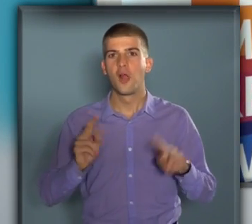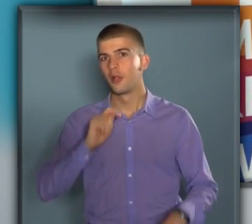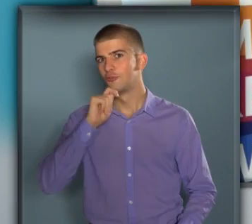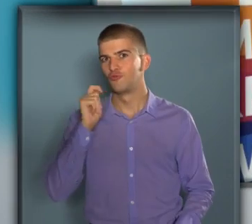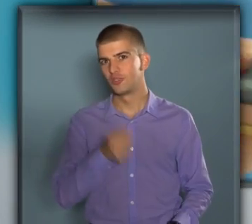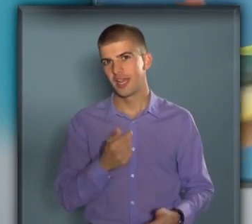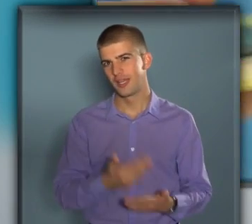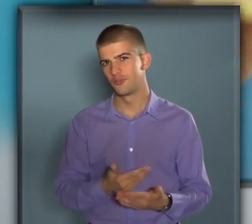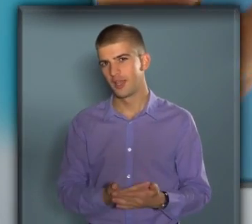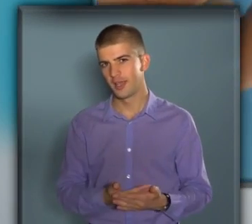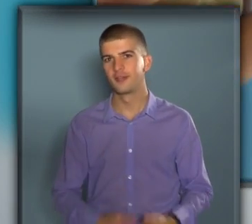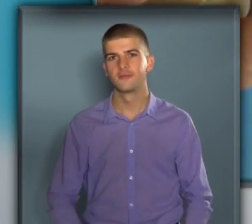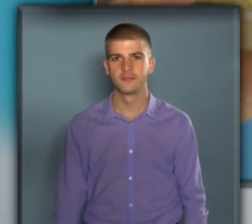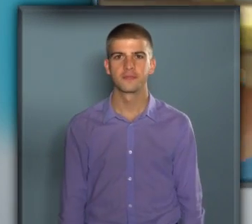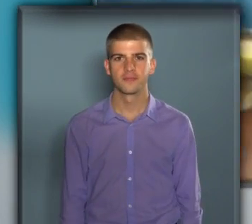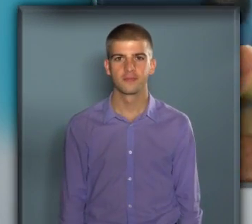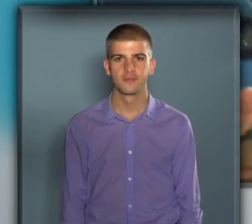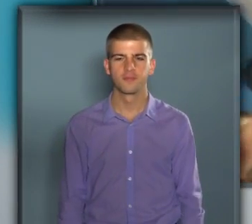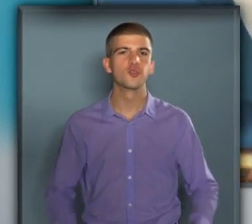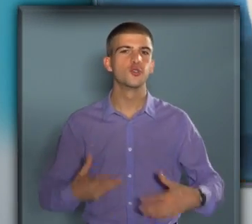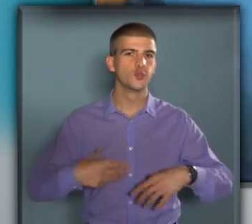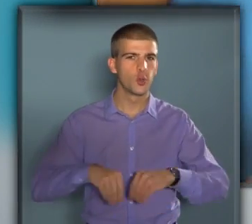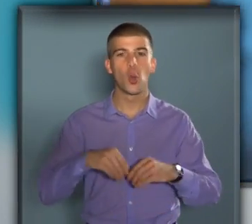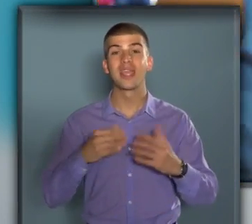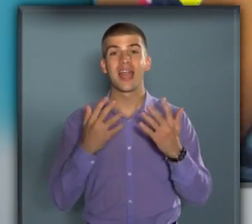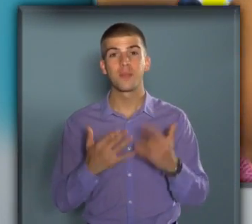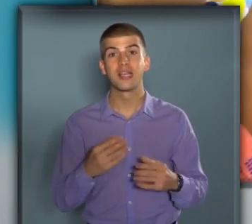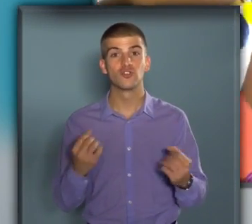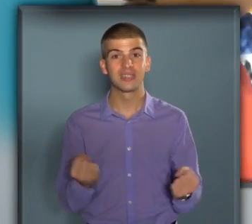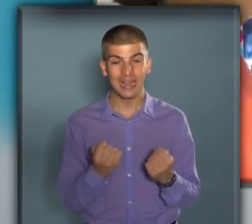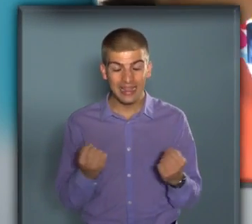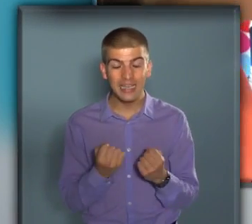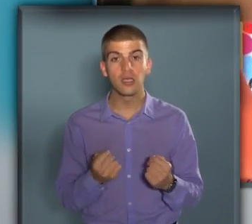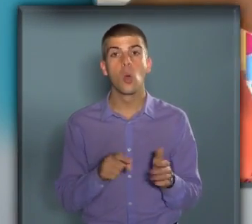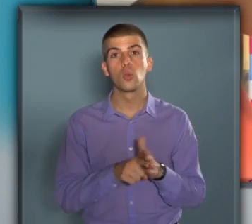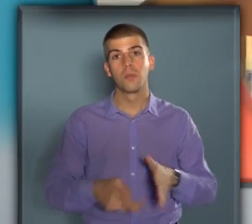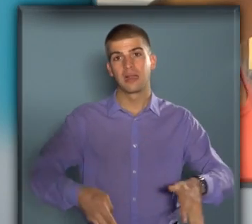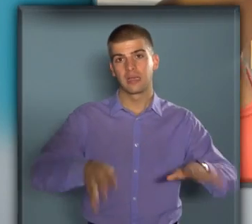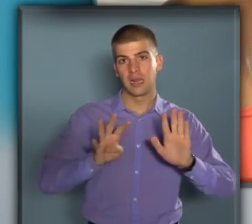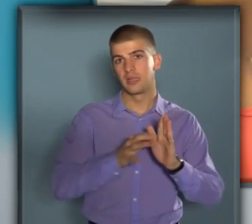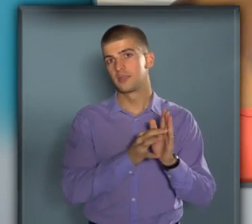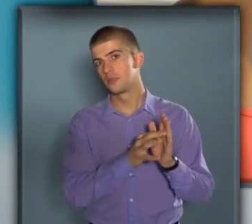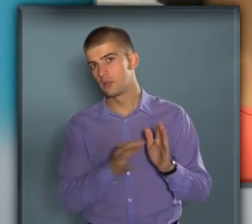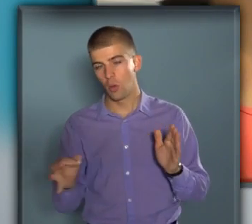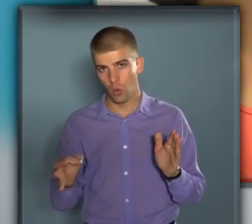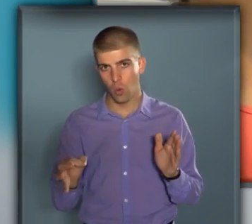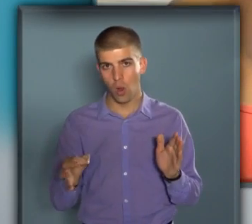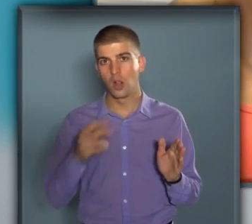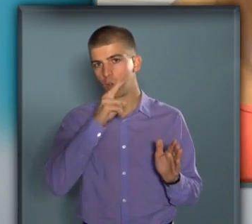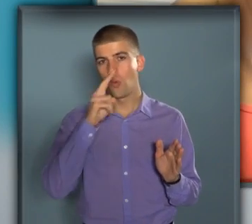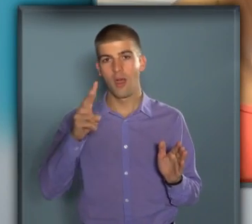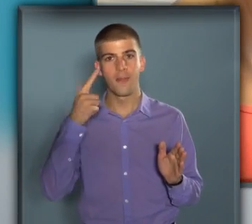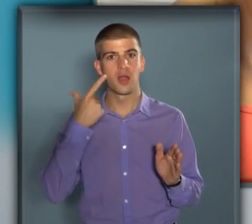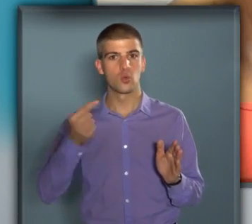sikeres legyen minden szempontból. A szülői eredményességi tréning október 9-én kezdődik, az utolsó óra pedig